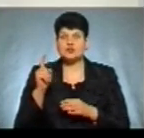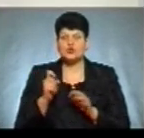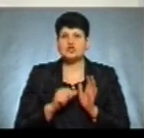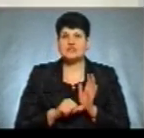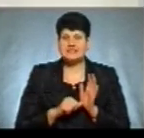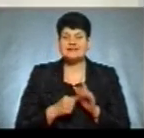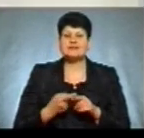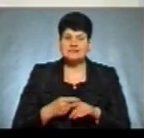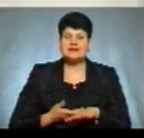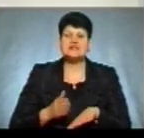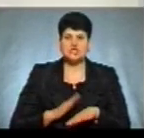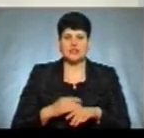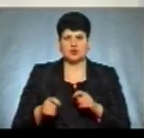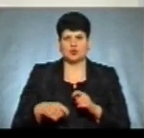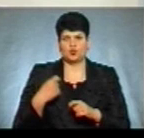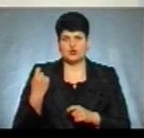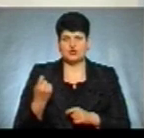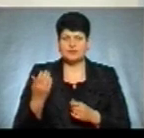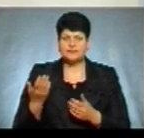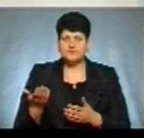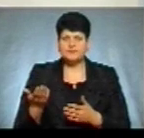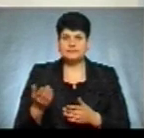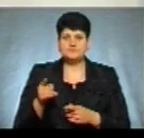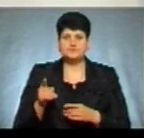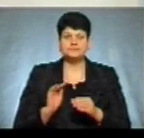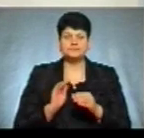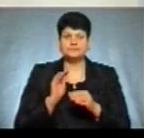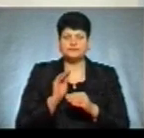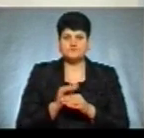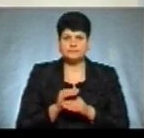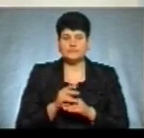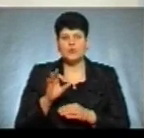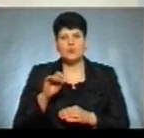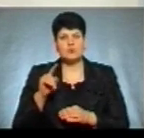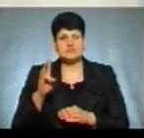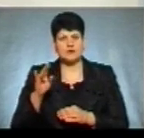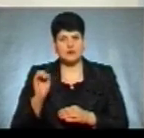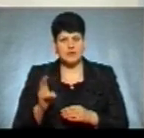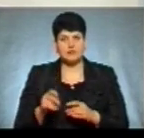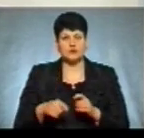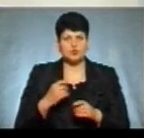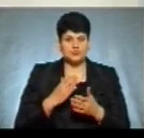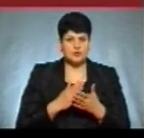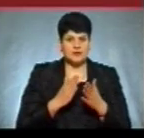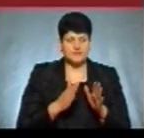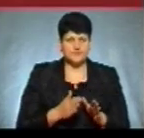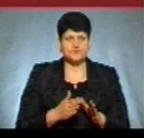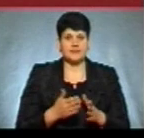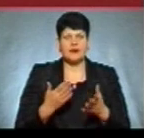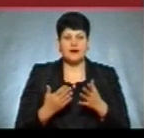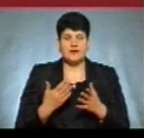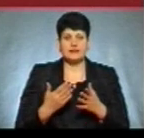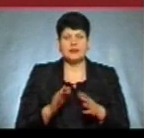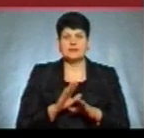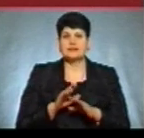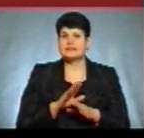це вже тяжкий злочин, там додаткові кваліфікуючі ознаки цього злочину. Але по